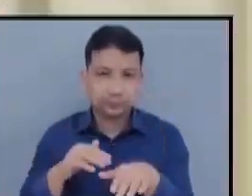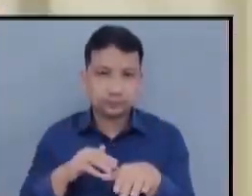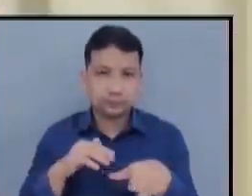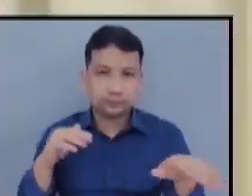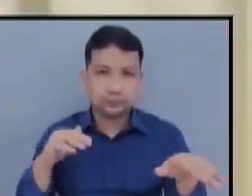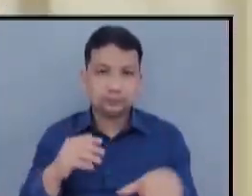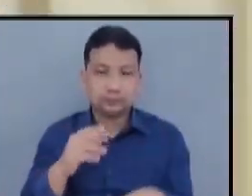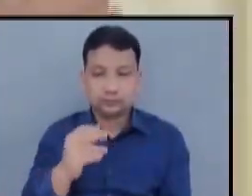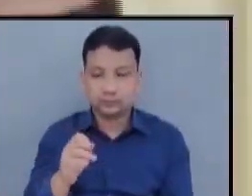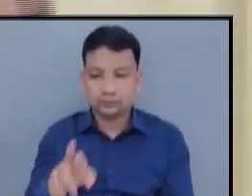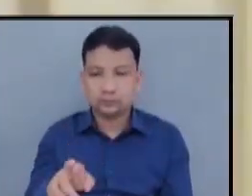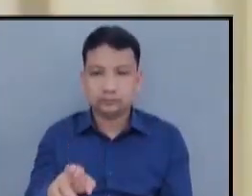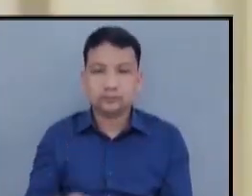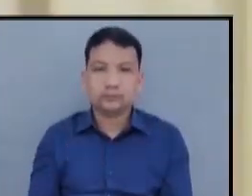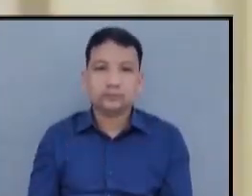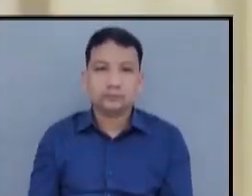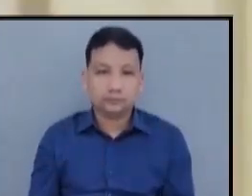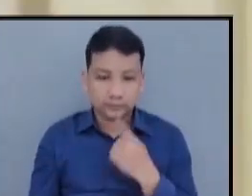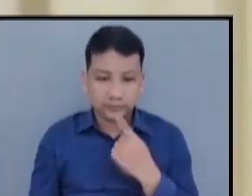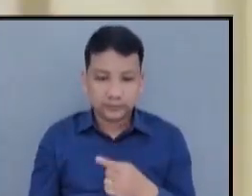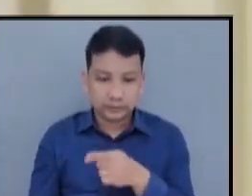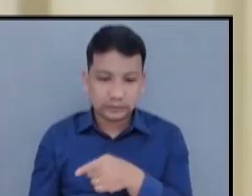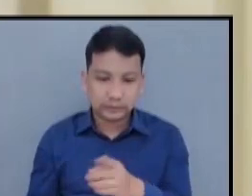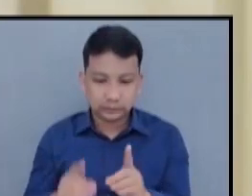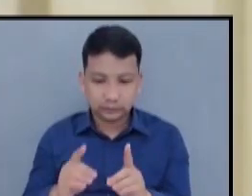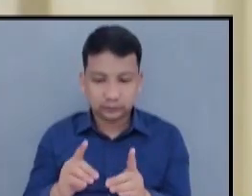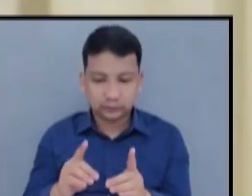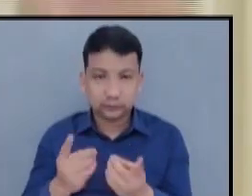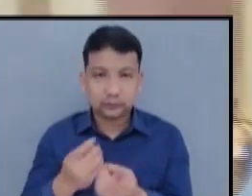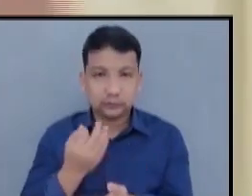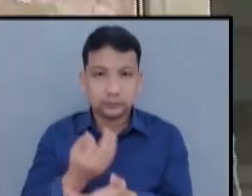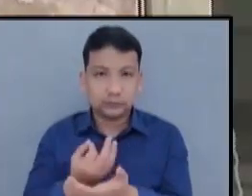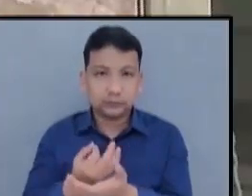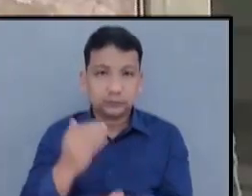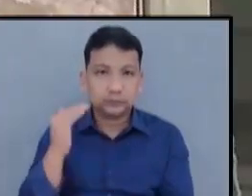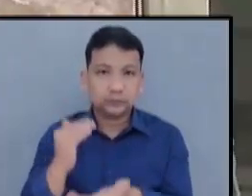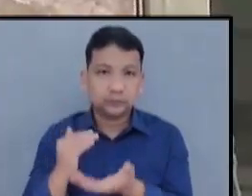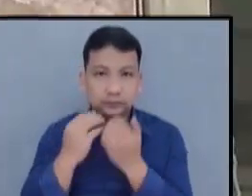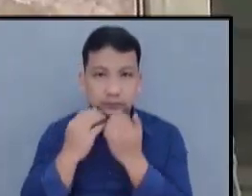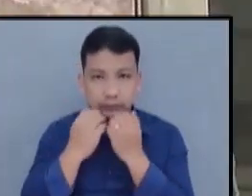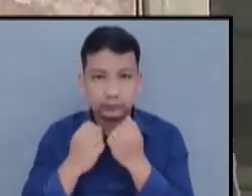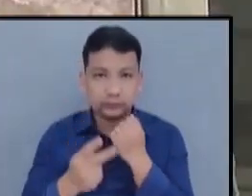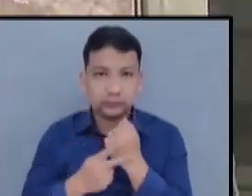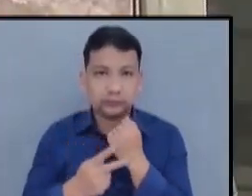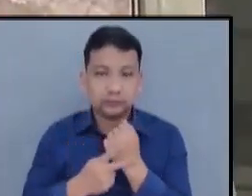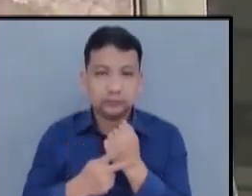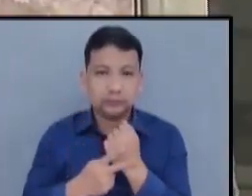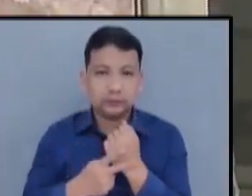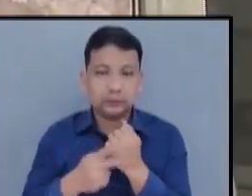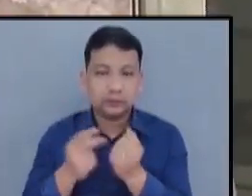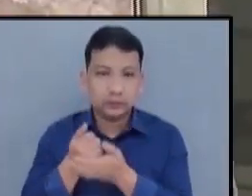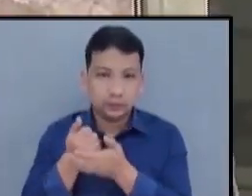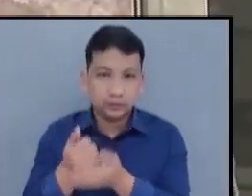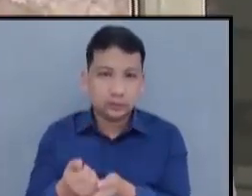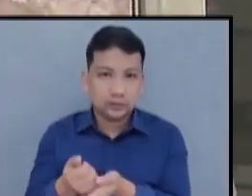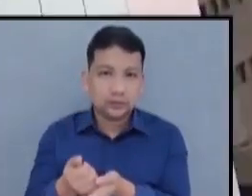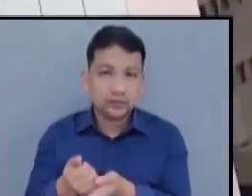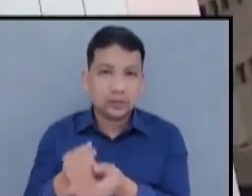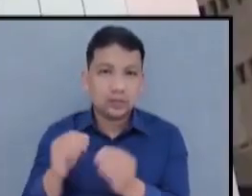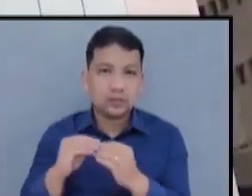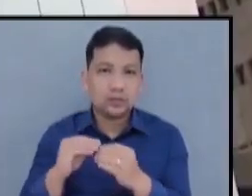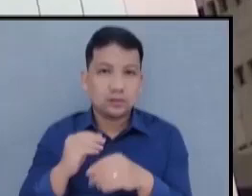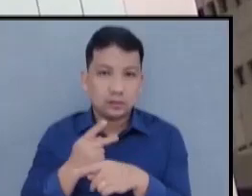Manila. Ayon sa Kalihim, makakamenos ng oras ang kanilang empleyado na makatutulong naman para sila'y maging mas